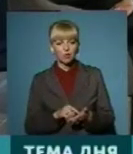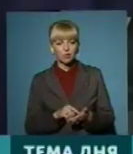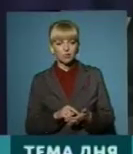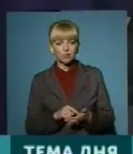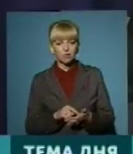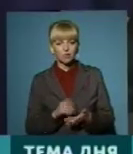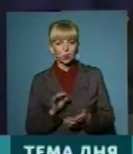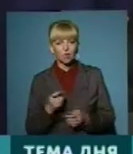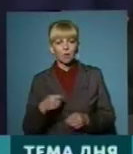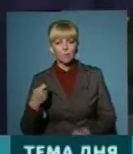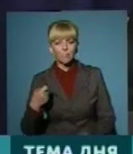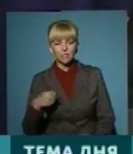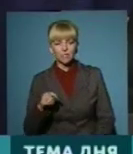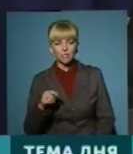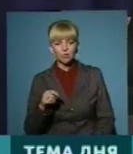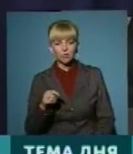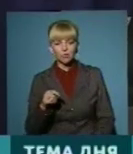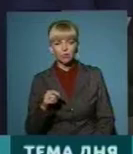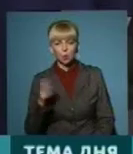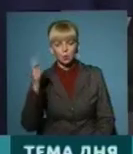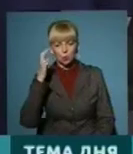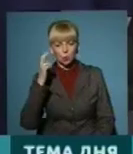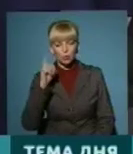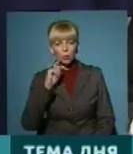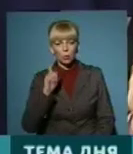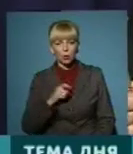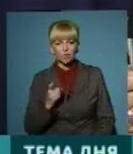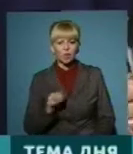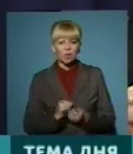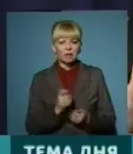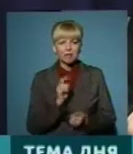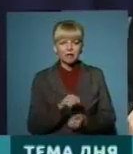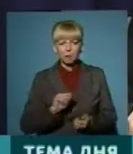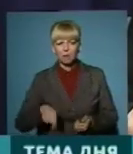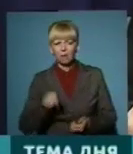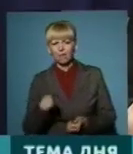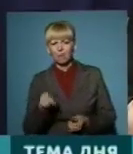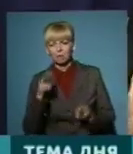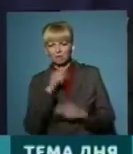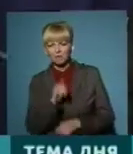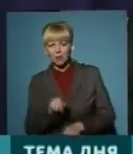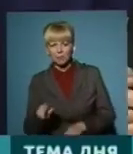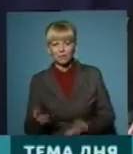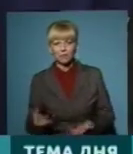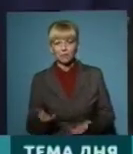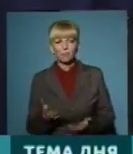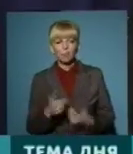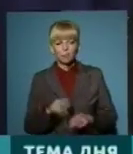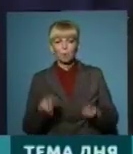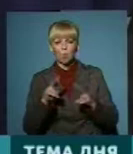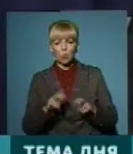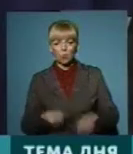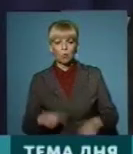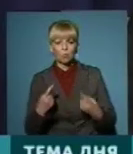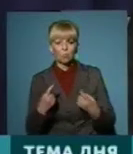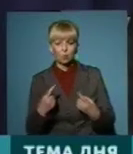це президент Союз Чернобыля Украины. Если нам начнут отписки бумажки идти, что там не там, запятая, там кома не та, ну, тогда будем разбираться